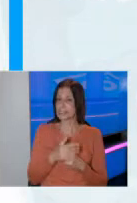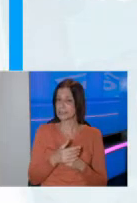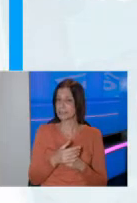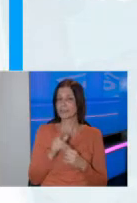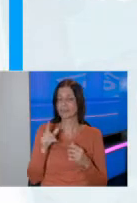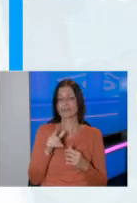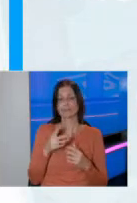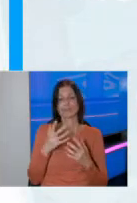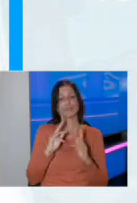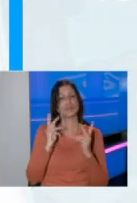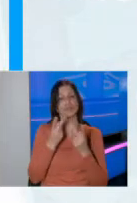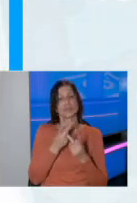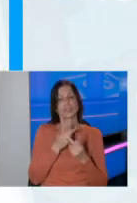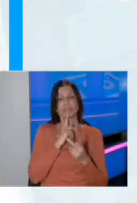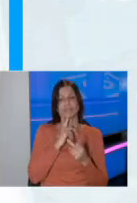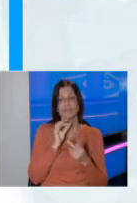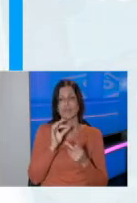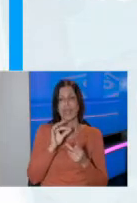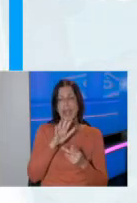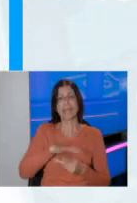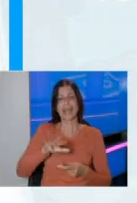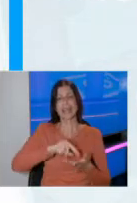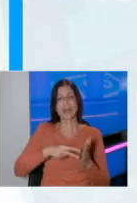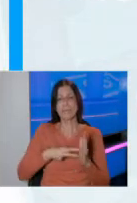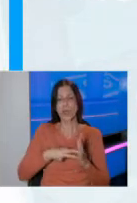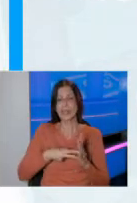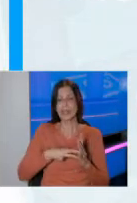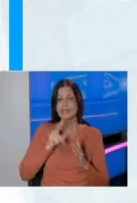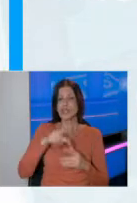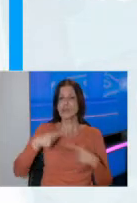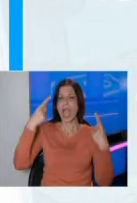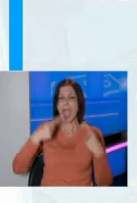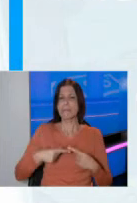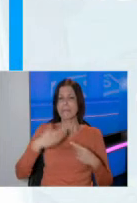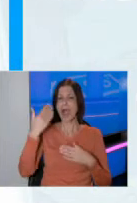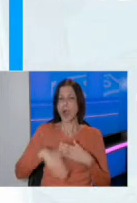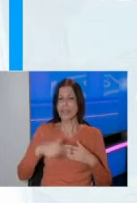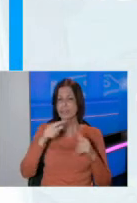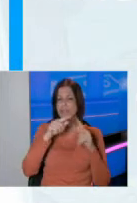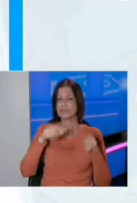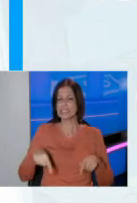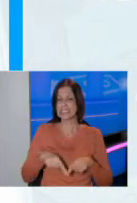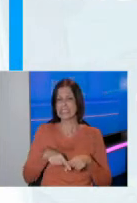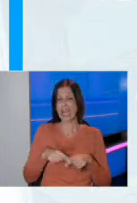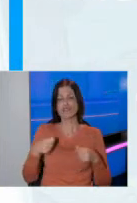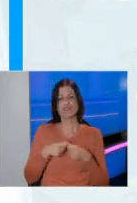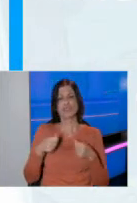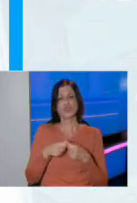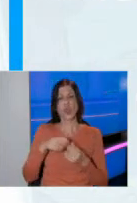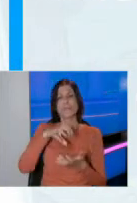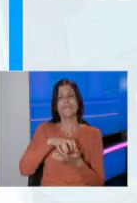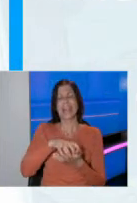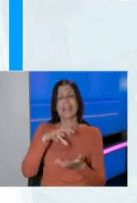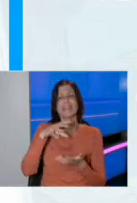בקרב קבוצה מצומצמת במערכת הפוליטית, שימו לב, מסתובב בימים האחרונים מזכר שמתייחס להקמת מפלגת מרכז